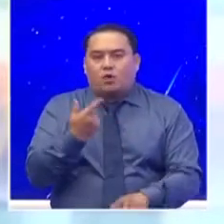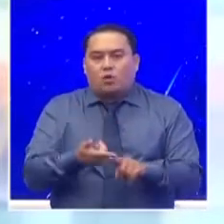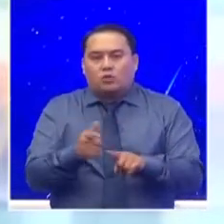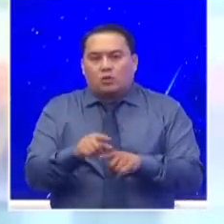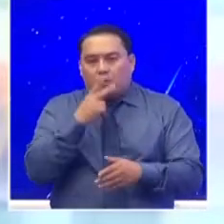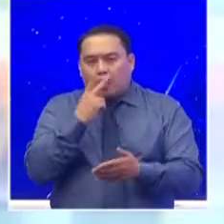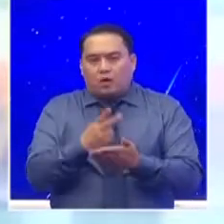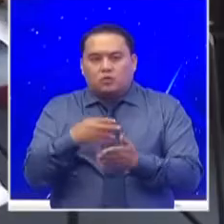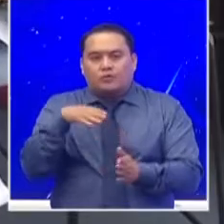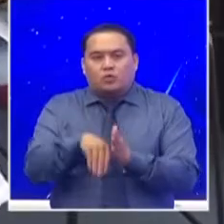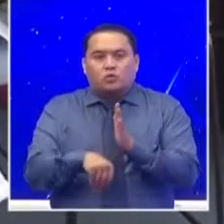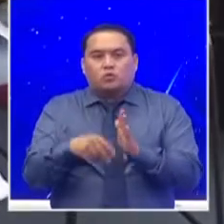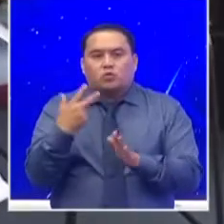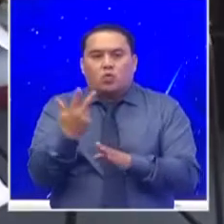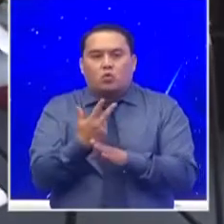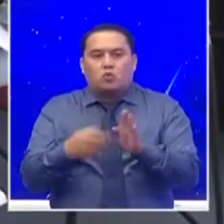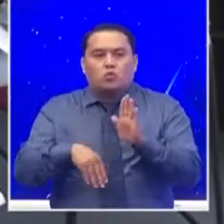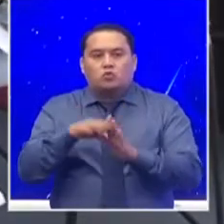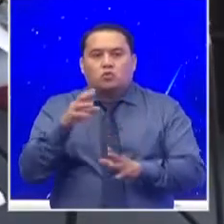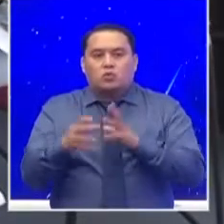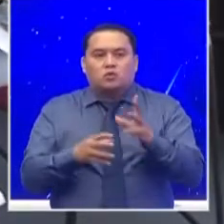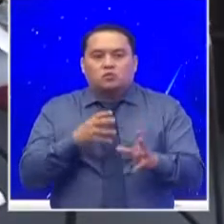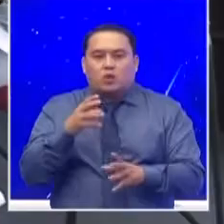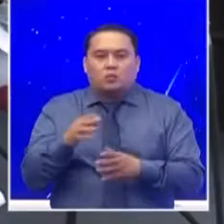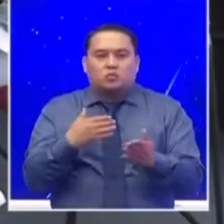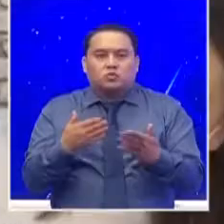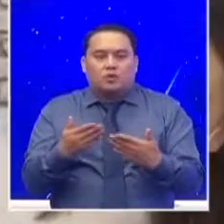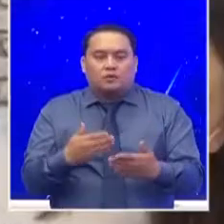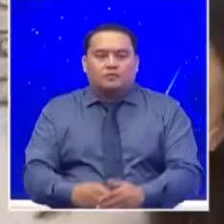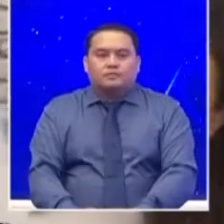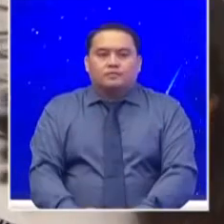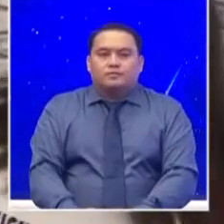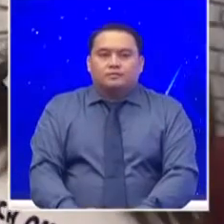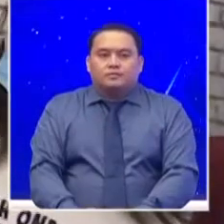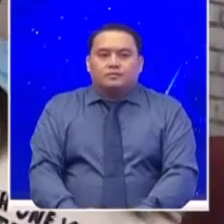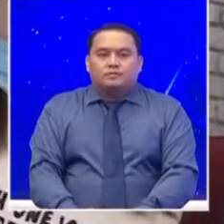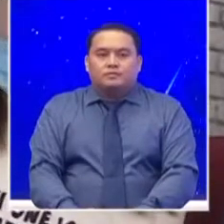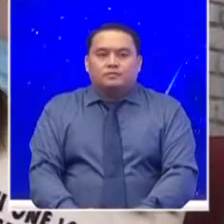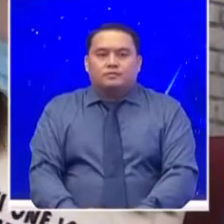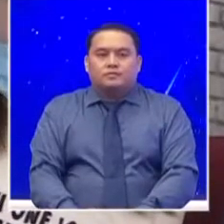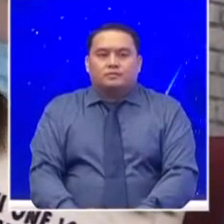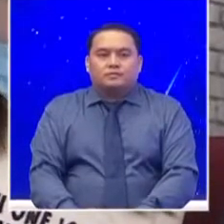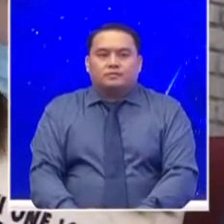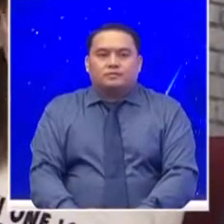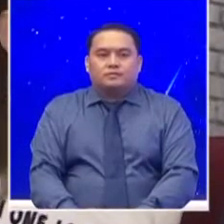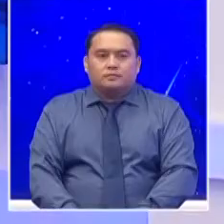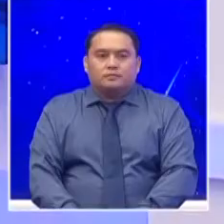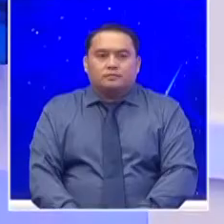Данный показатель входит в тройку лучших оценок по международным критериям. Рустам Раубаев, Ержан Дюсен, телеканал ЖТСУ.